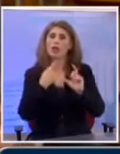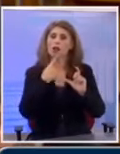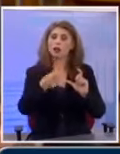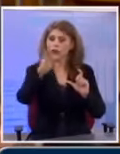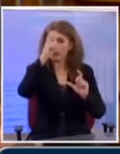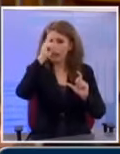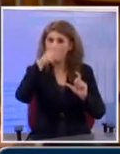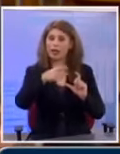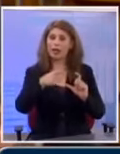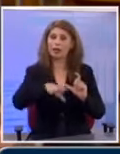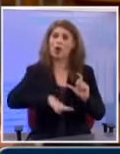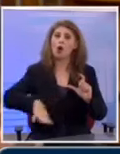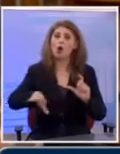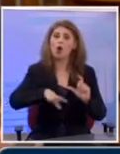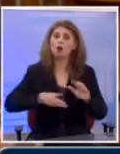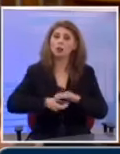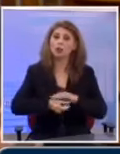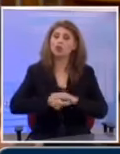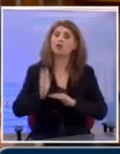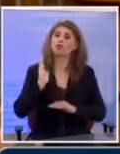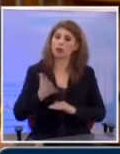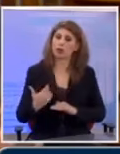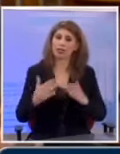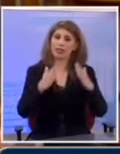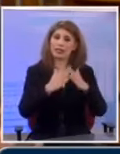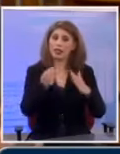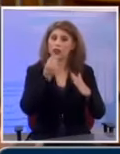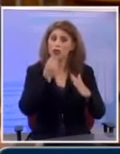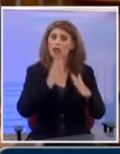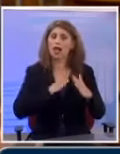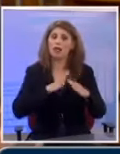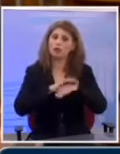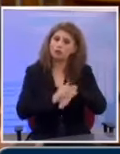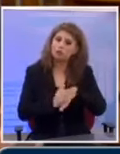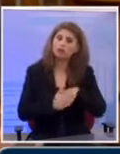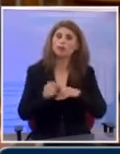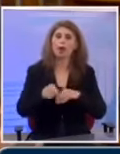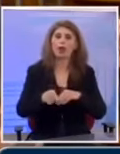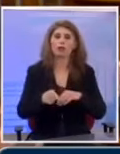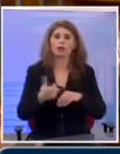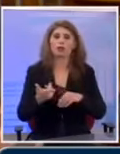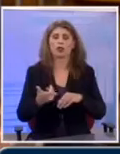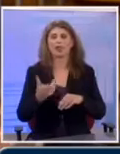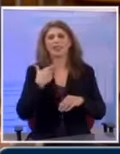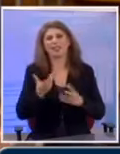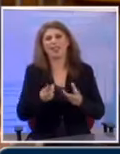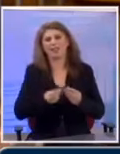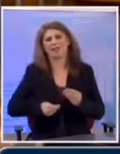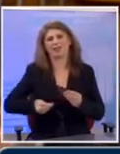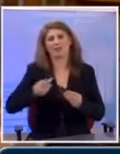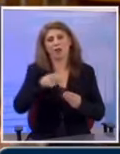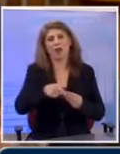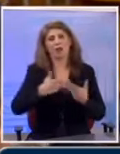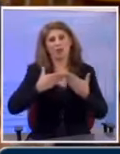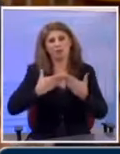Γερμανία είναι ένας χώρος όπου οι πρόσφυγες μπορούν να βρουν στέγη, τροφή και ανθρωπιά, ήταν pull factor, δηλαδή ήταν αυτή